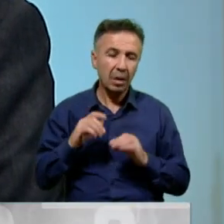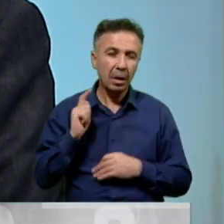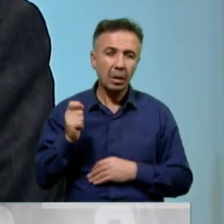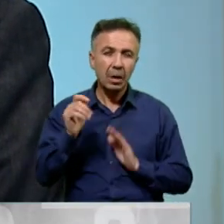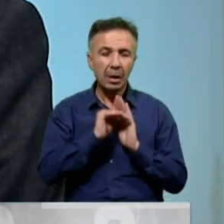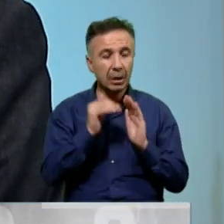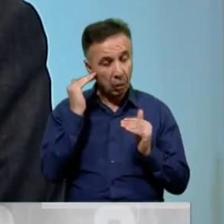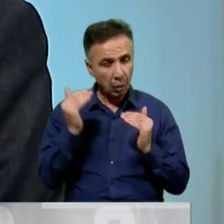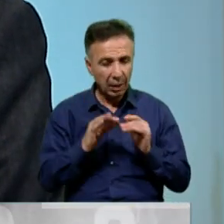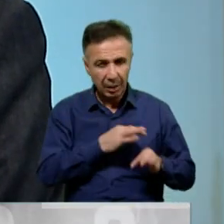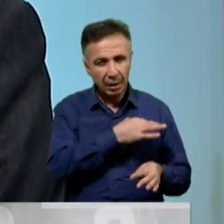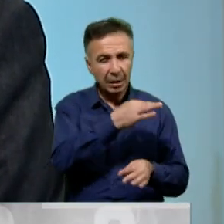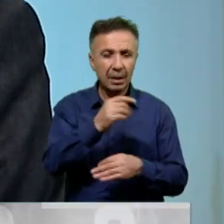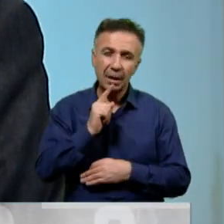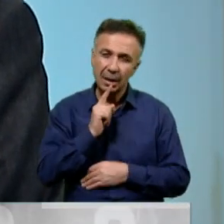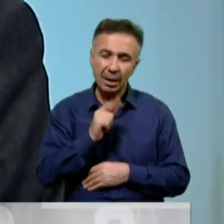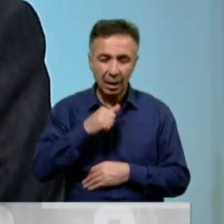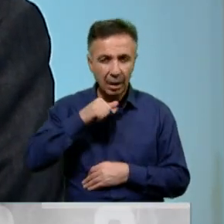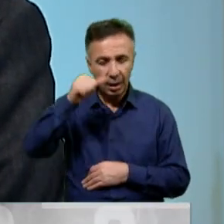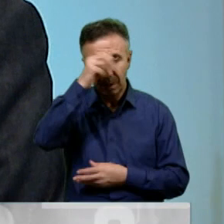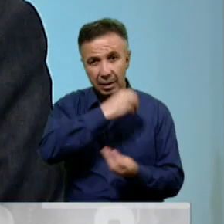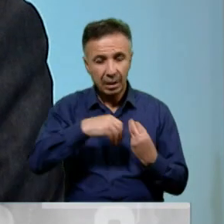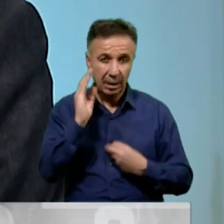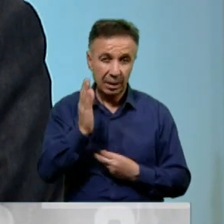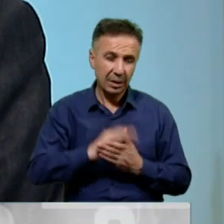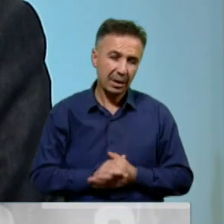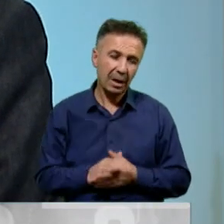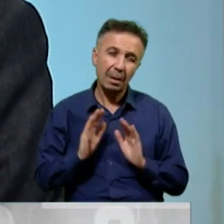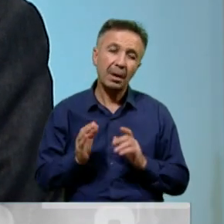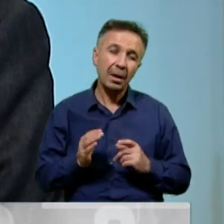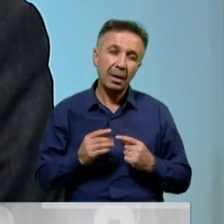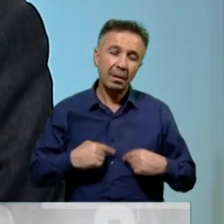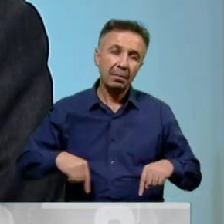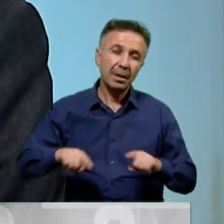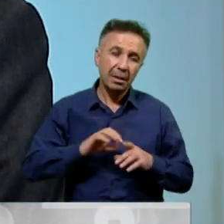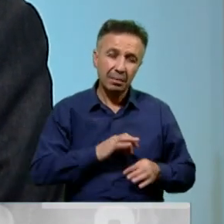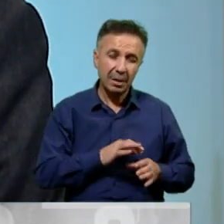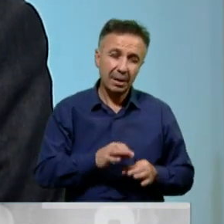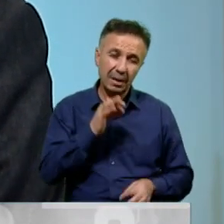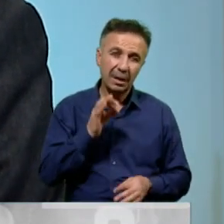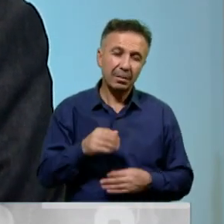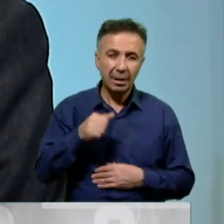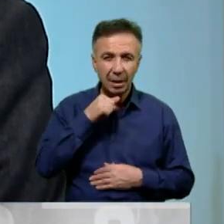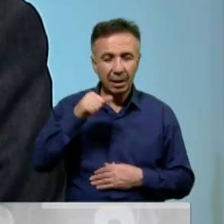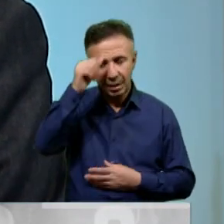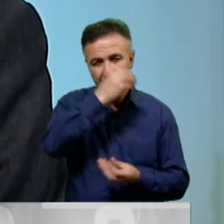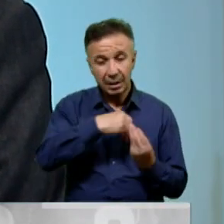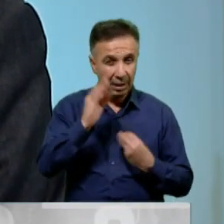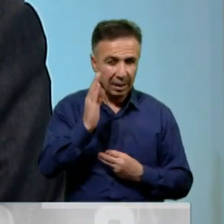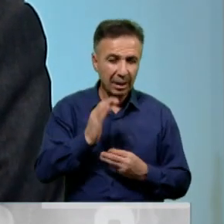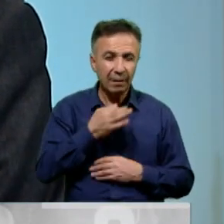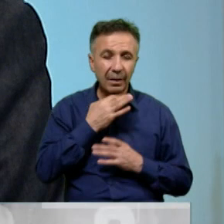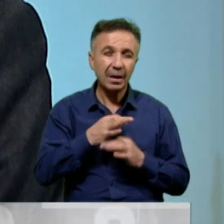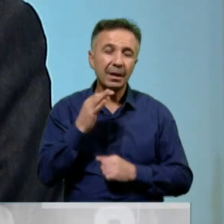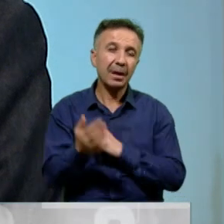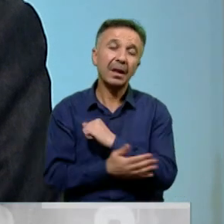şartlarını taşıyan insanlar hacca gidecek ama bizim insanımız haccına da gider, fakirini de